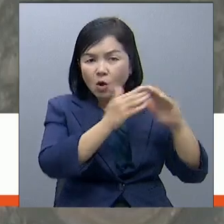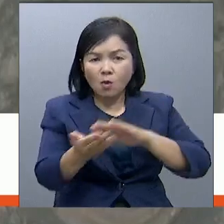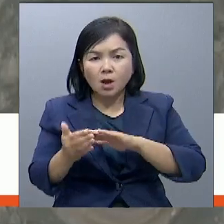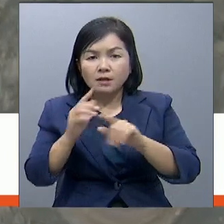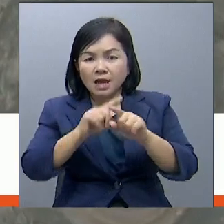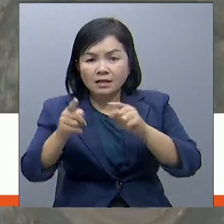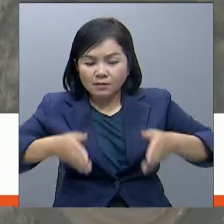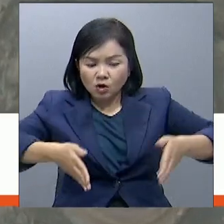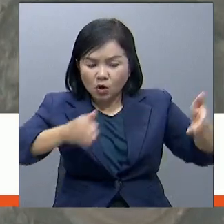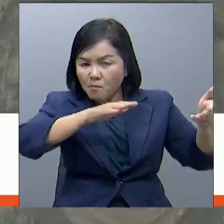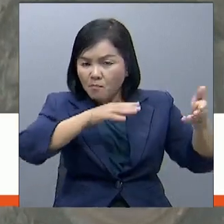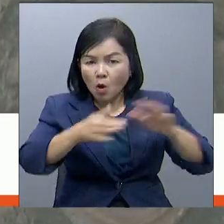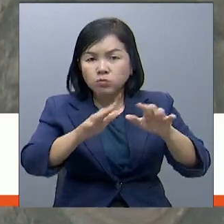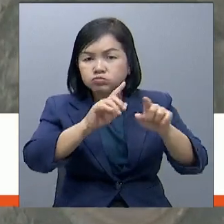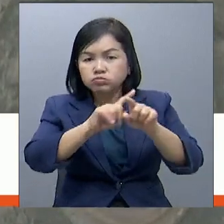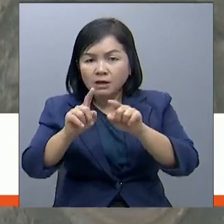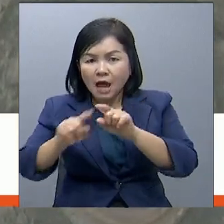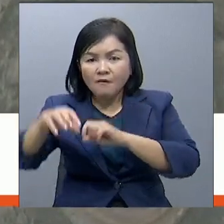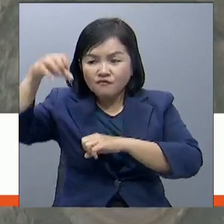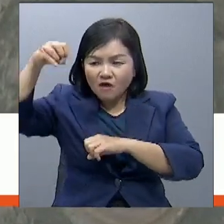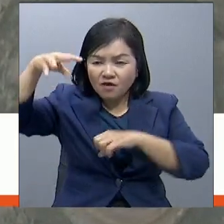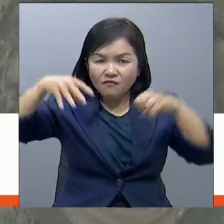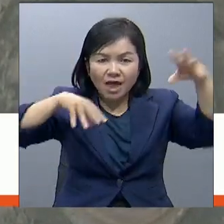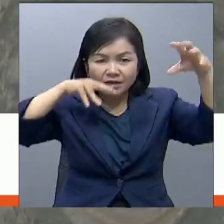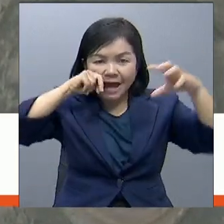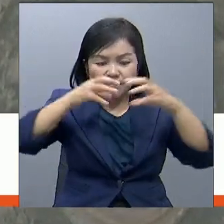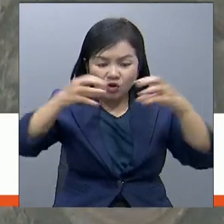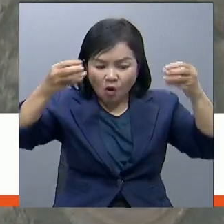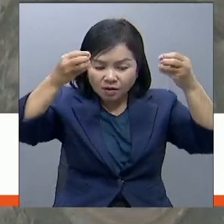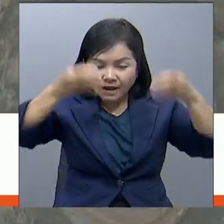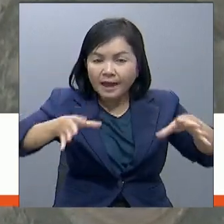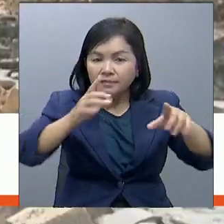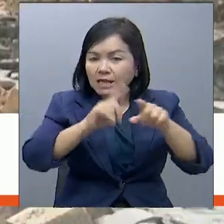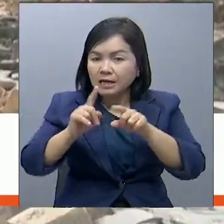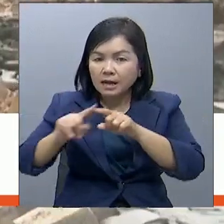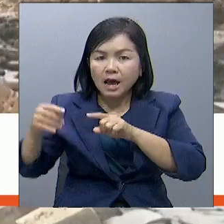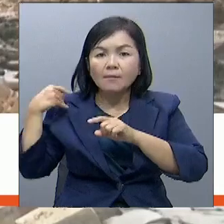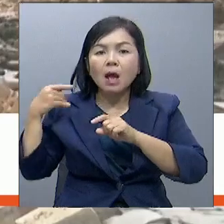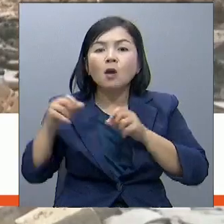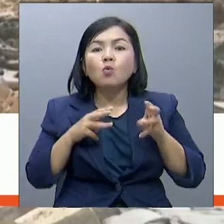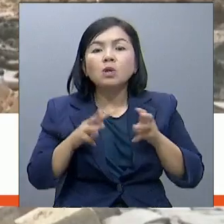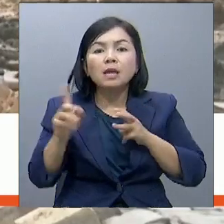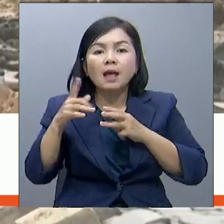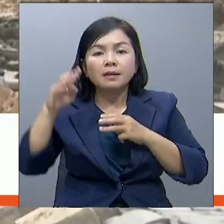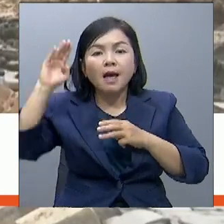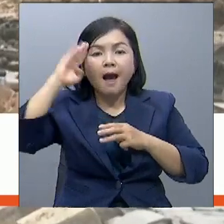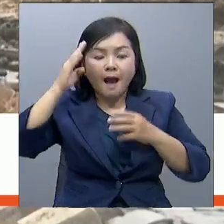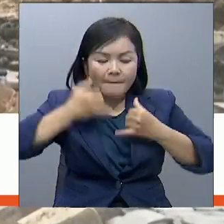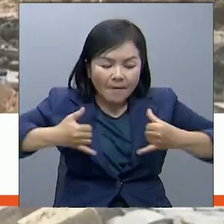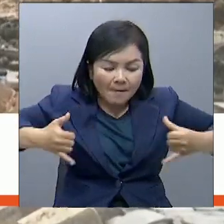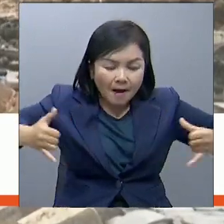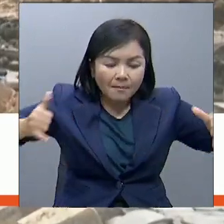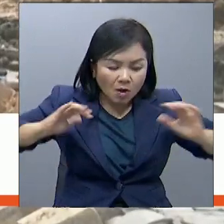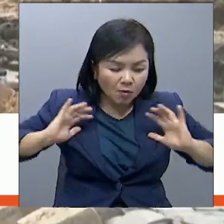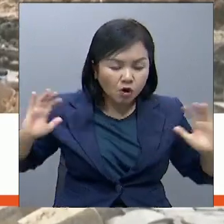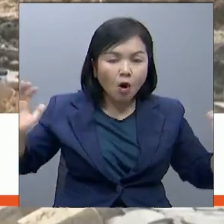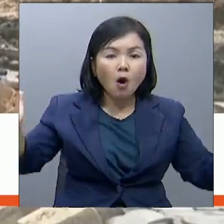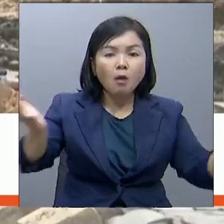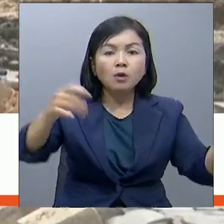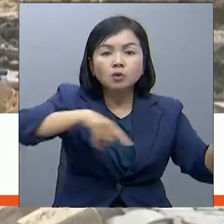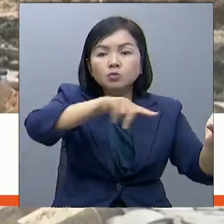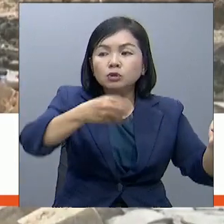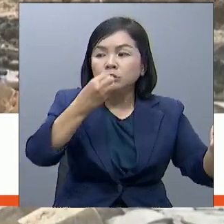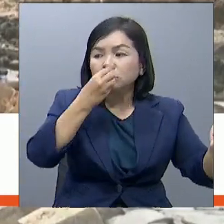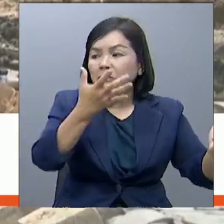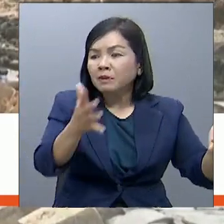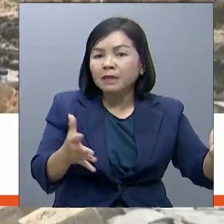สาธารณูปโภคไม่ว่าจะเป็นไฟฟ้าน้ำประปาและท่อน้ำทิ้งรวมถึงปิดล้อมพื้นที่ทำให้ผู้คนที่ติดอยู่ในวงล้อมขาดแคลน